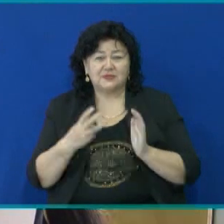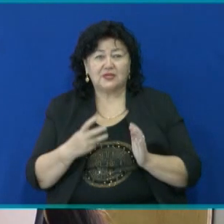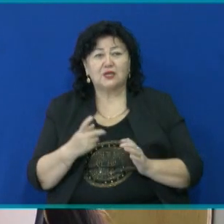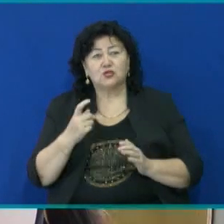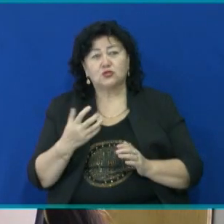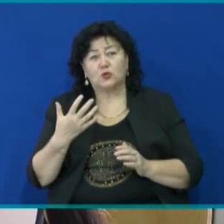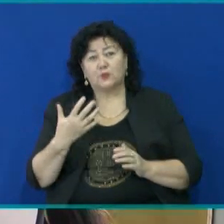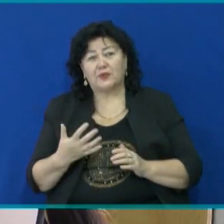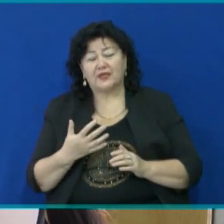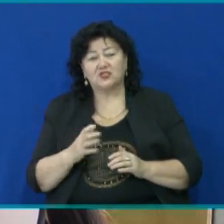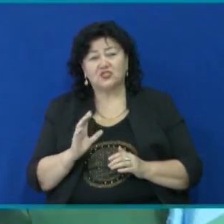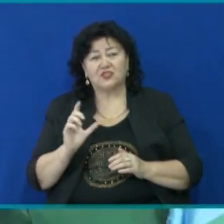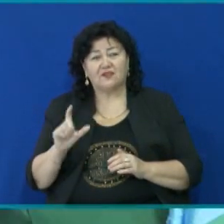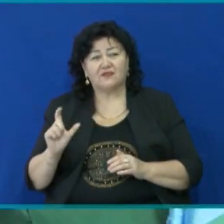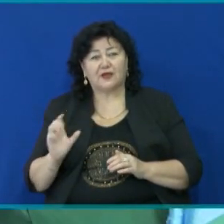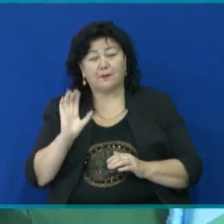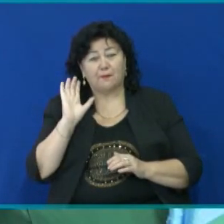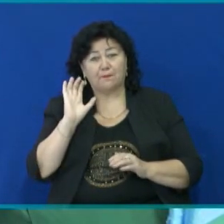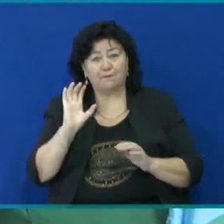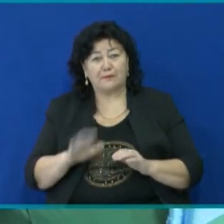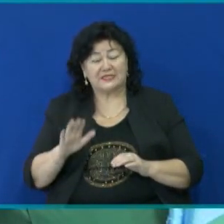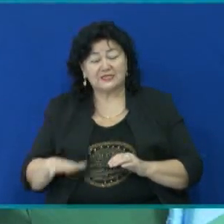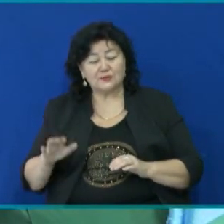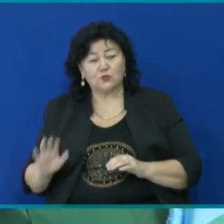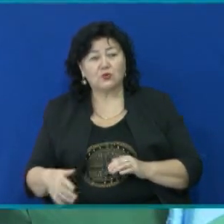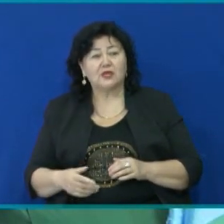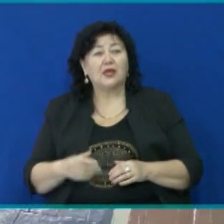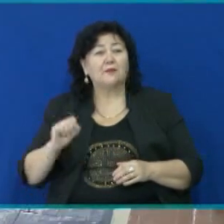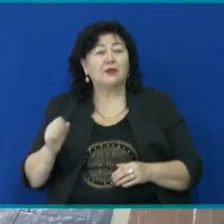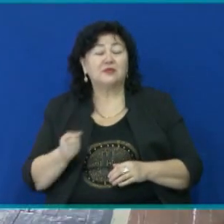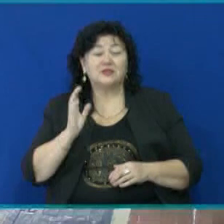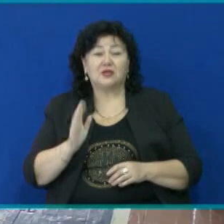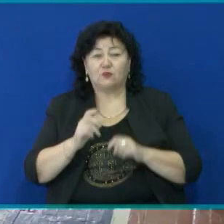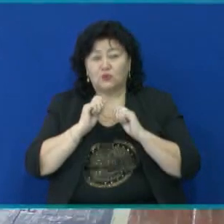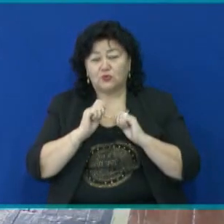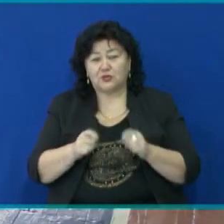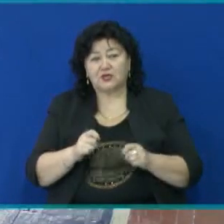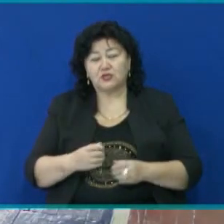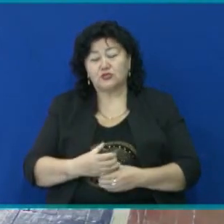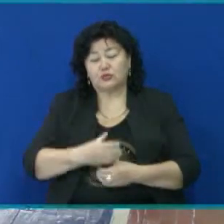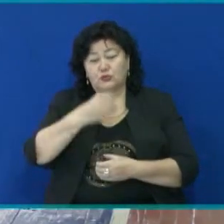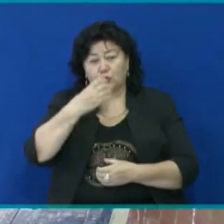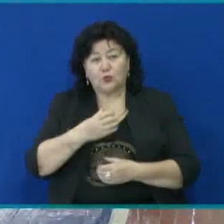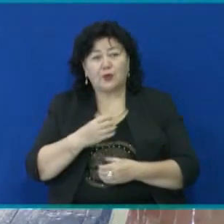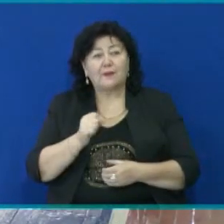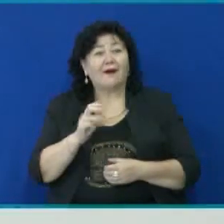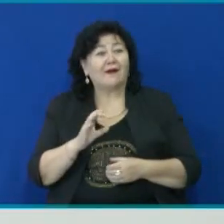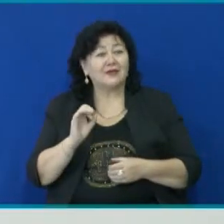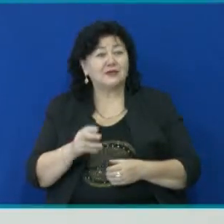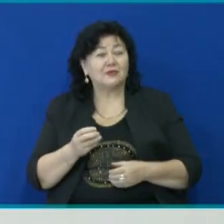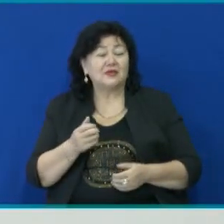человек. Победителей спортивных соревнований наградят специальным кубком акима Жарминского района. Болельщики отметили, что спартакиада проходит